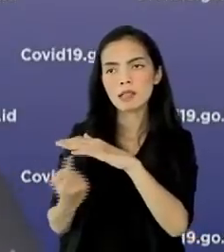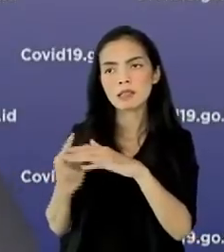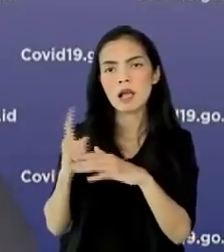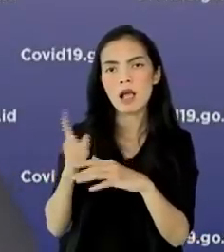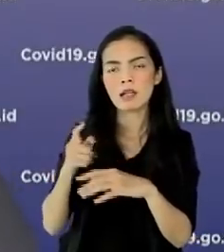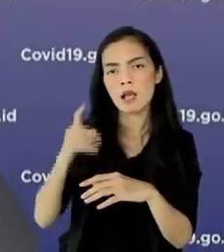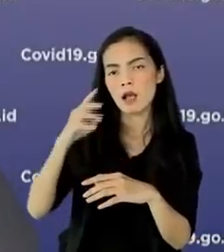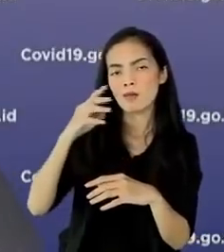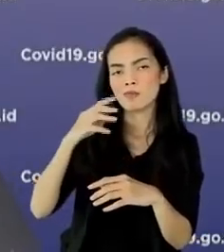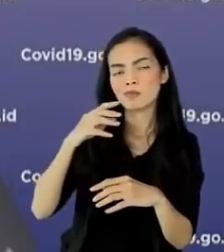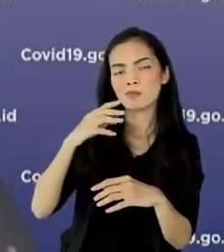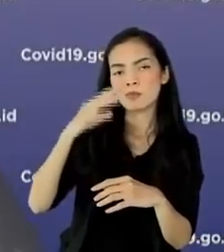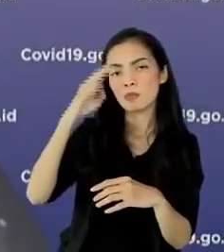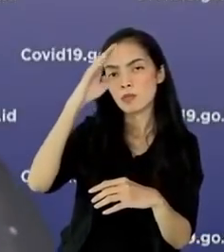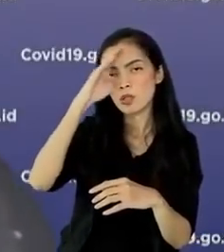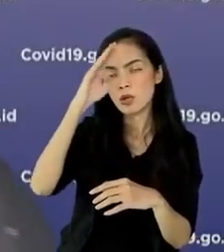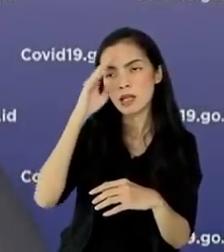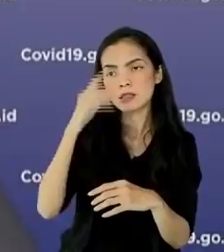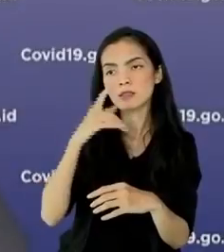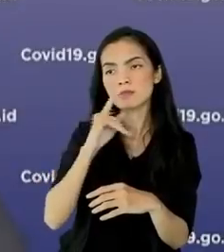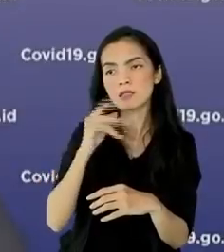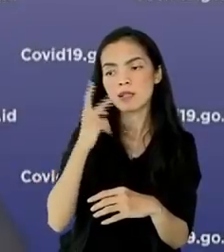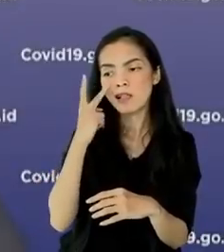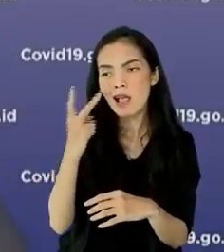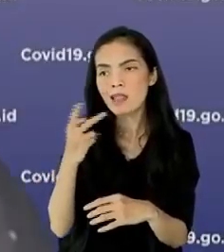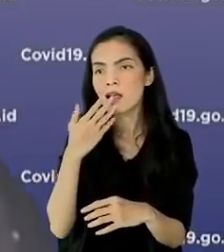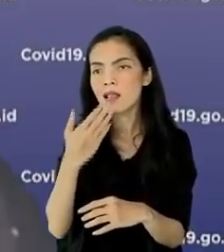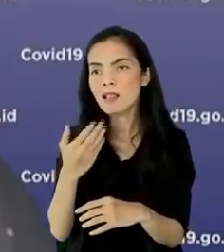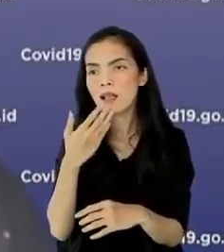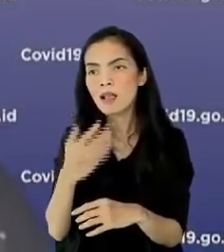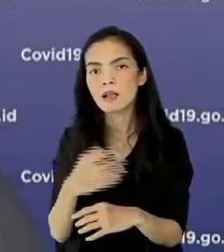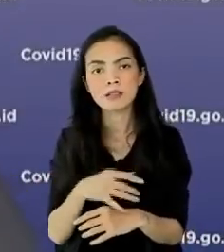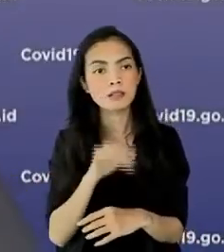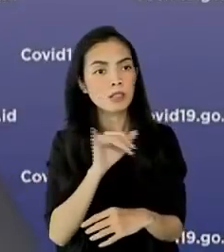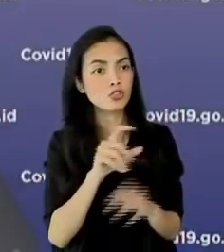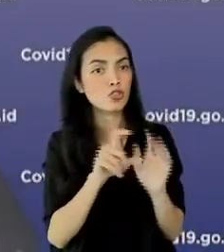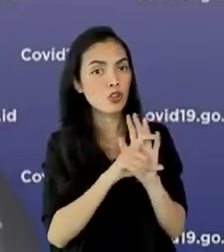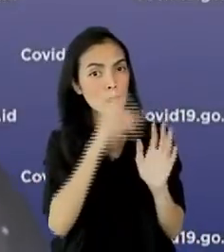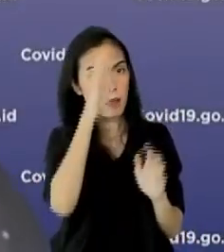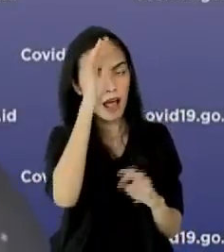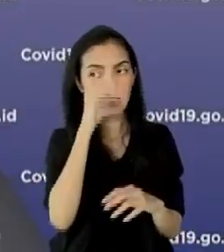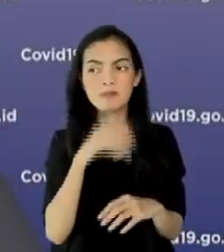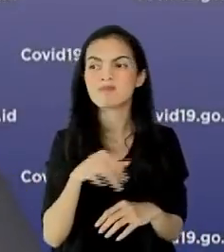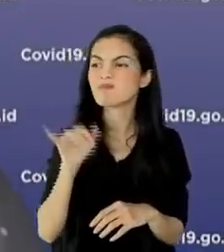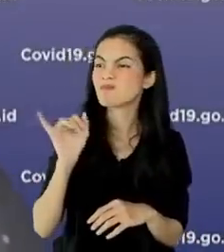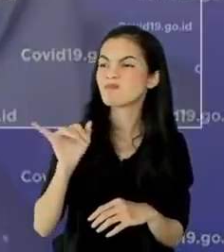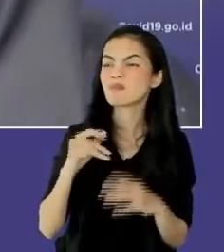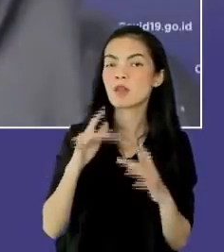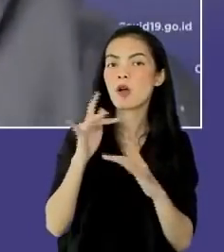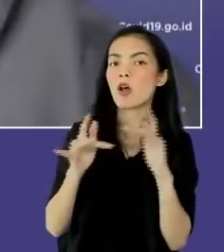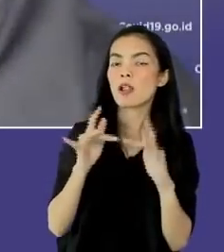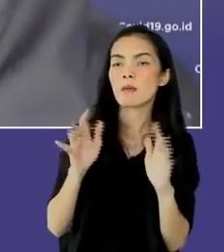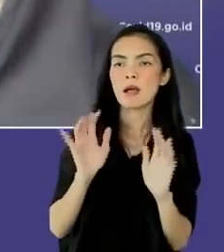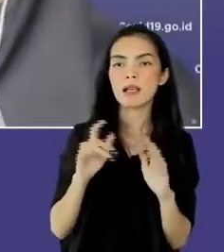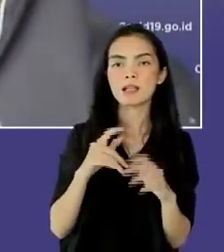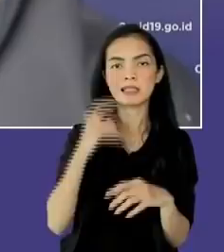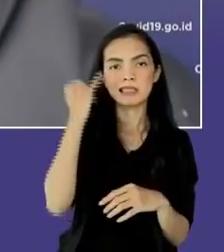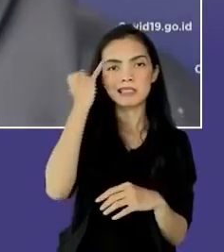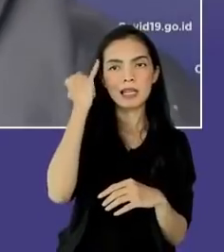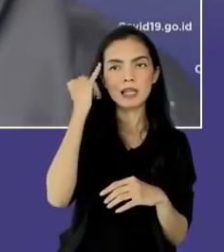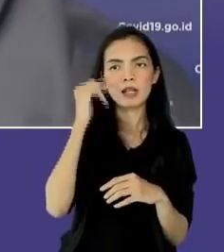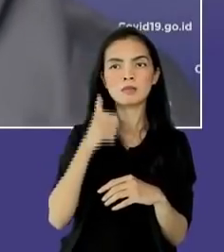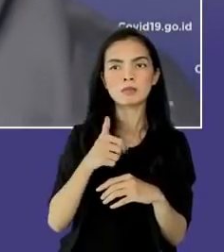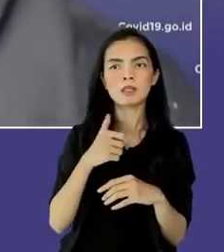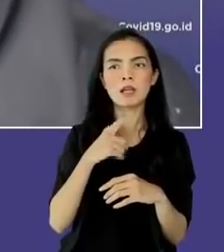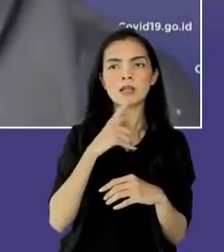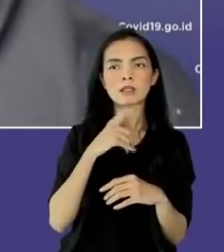ada petugas gitu ya, jadi setiap hari dipantau. Gitu, saya lihat yang di Bali ya. Secara online dilakukan. Jadi banyak inovasi sebenarnya juga